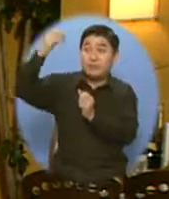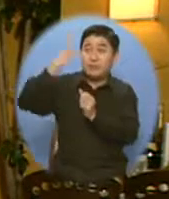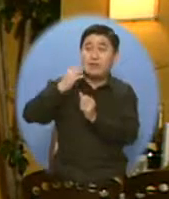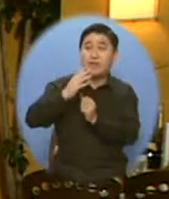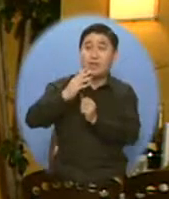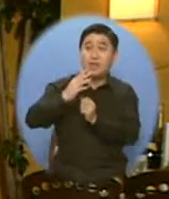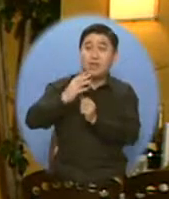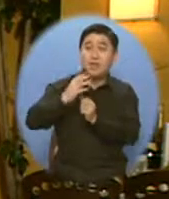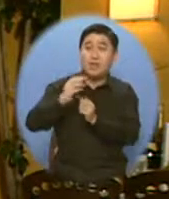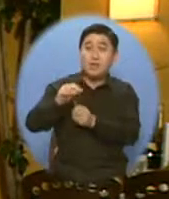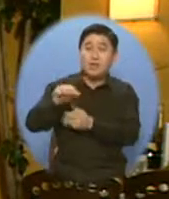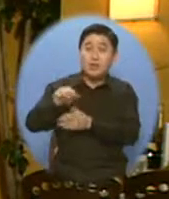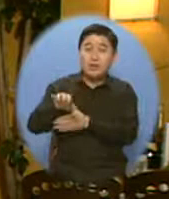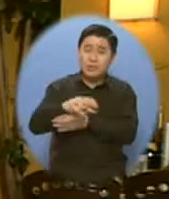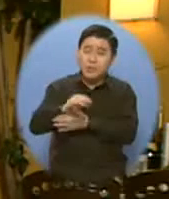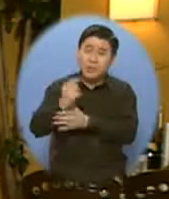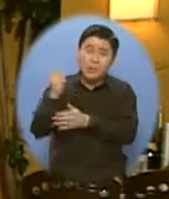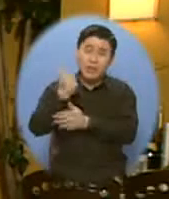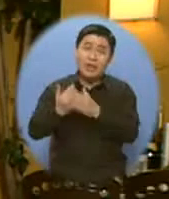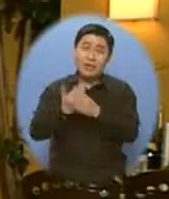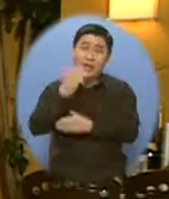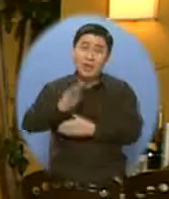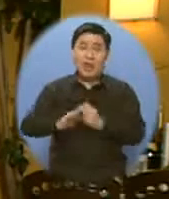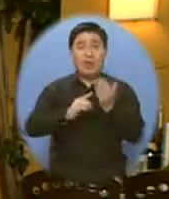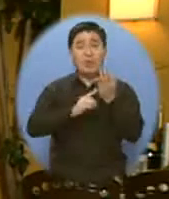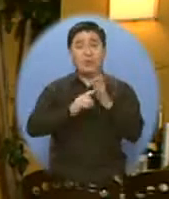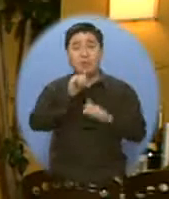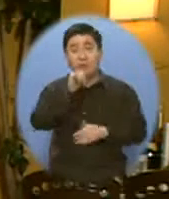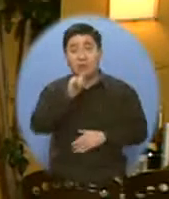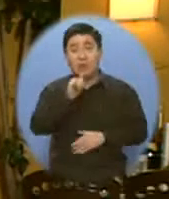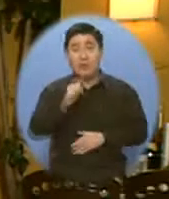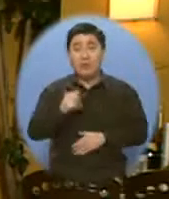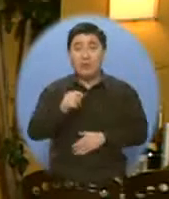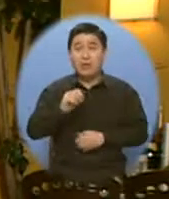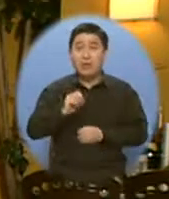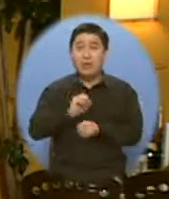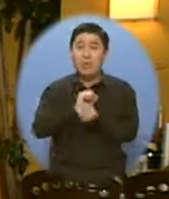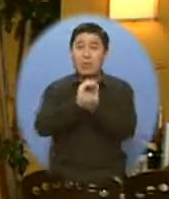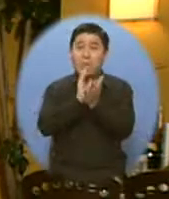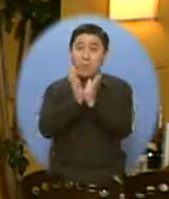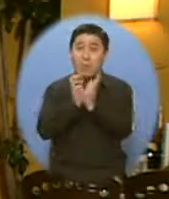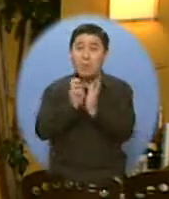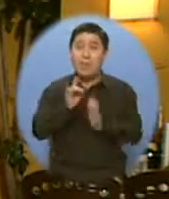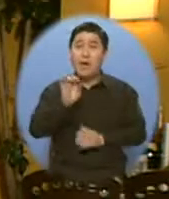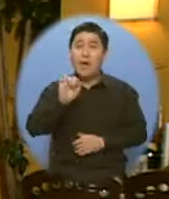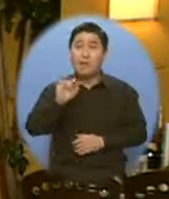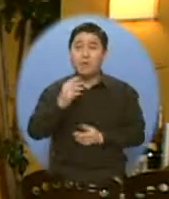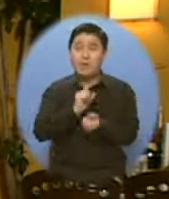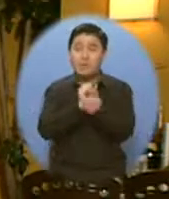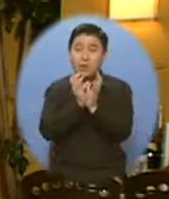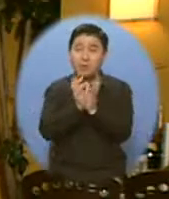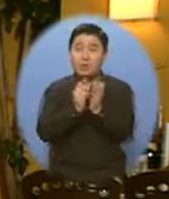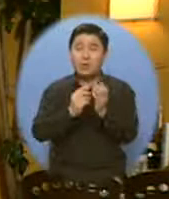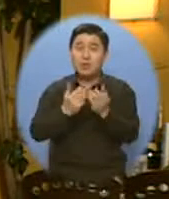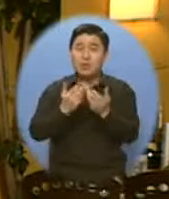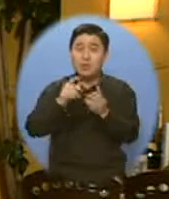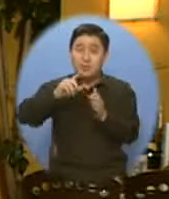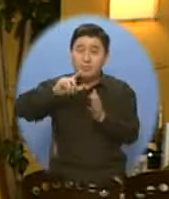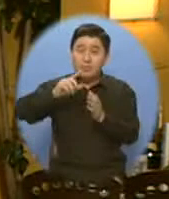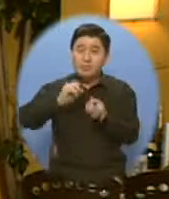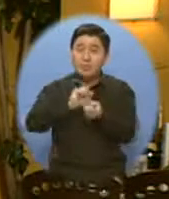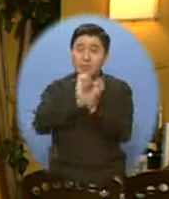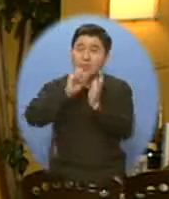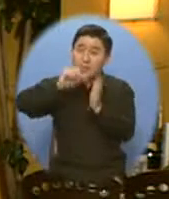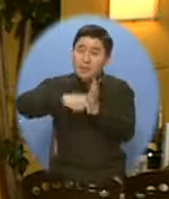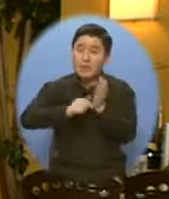배 강간한 소리를 내고 간다 는 표현도 있습니다 이 메밀꽃 필 무렵 배 이우석 이 표현한 달과